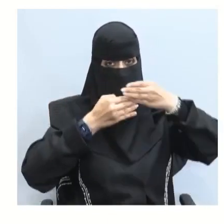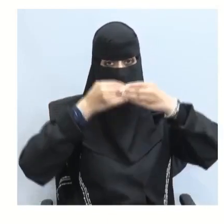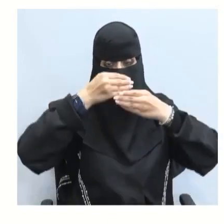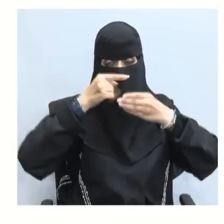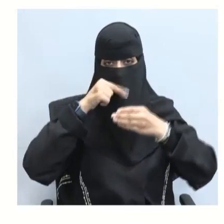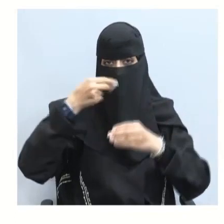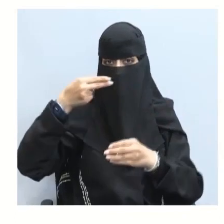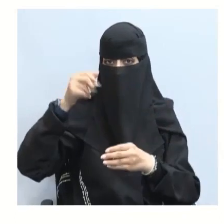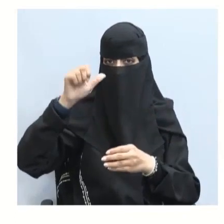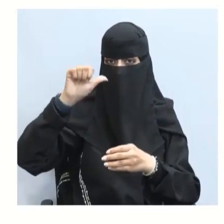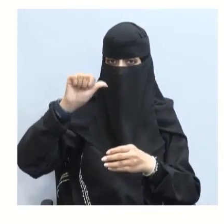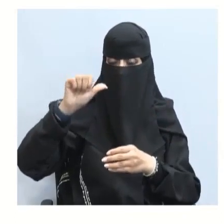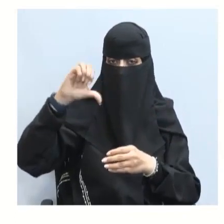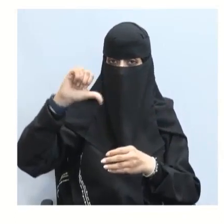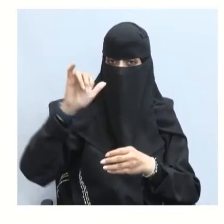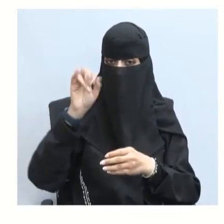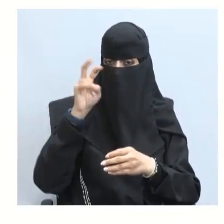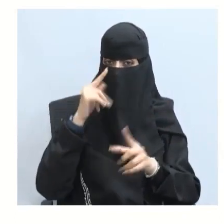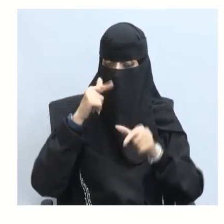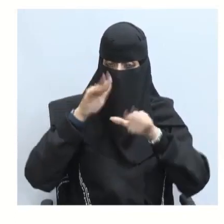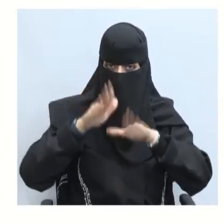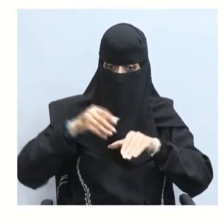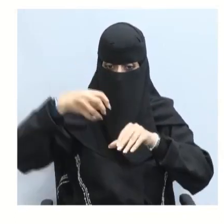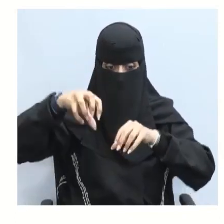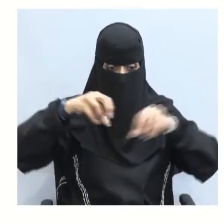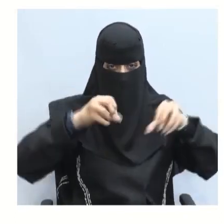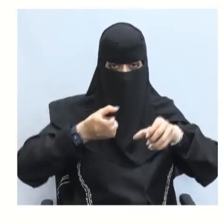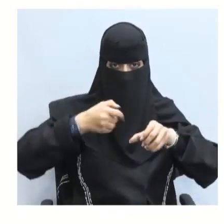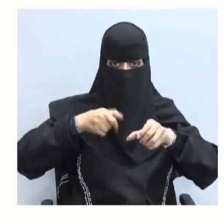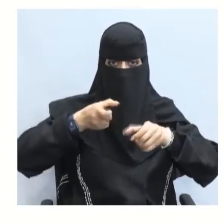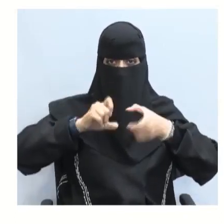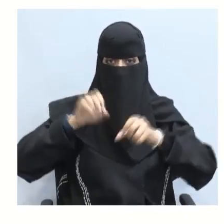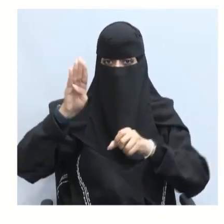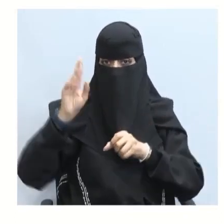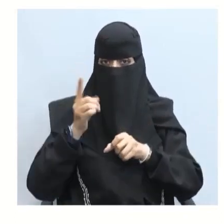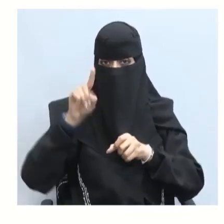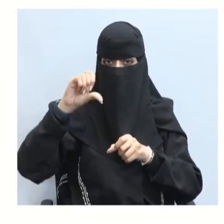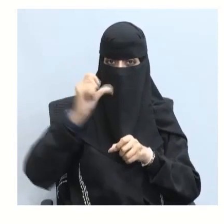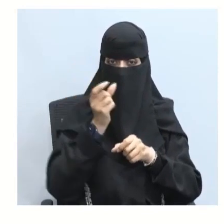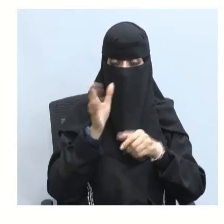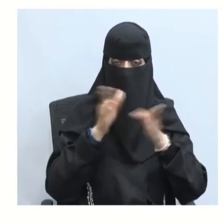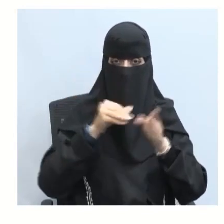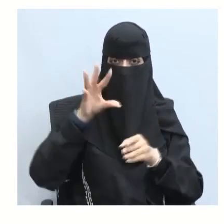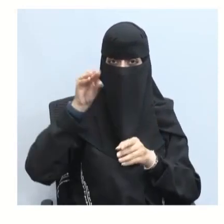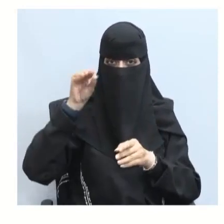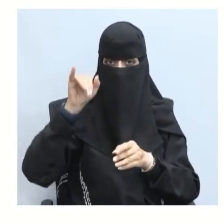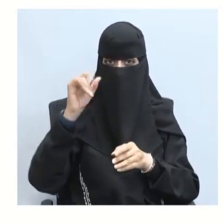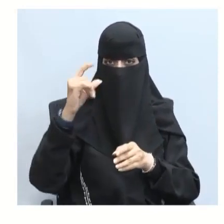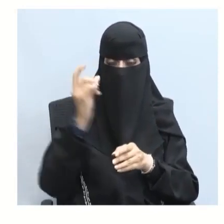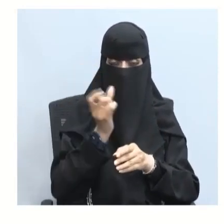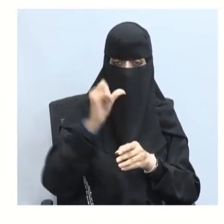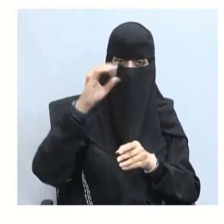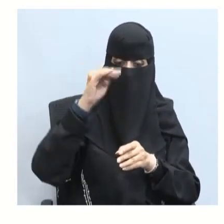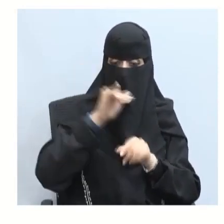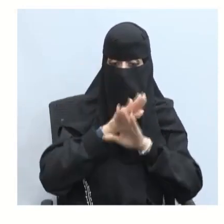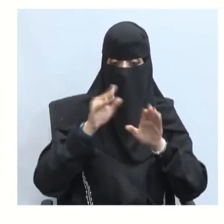تامل ما المقصود بعضو ضويه تحتوي على عنصري الكربون والهيدروجين فقط اذا هذه هي مكوناتها كربون وهيدروجين